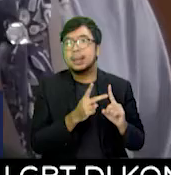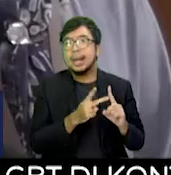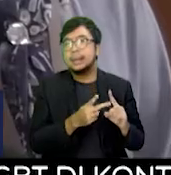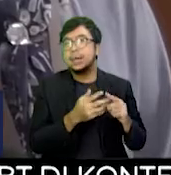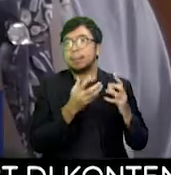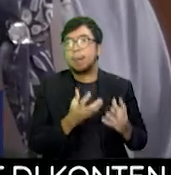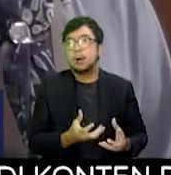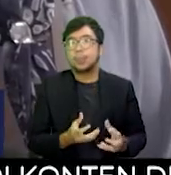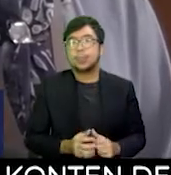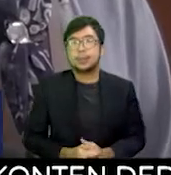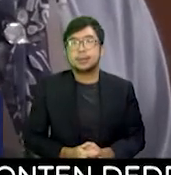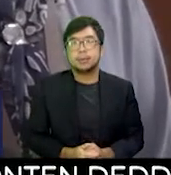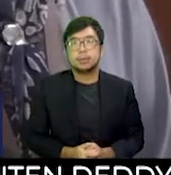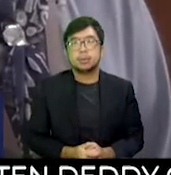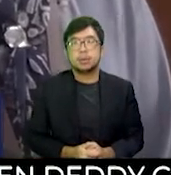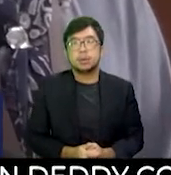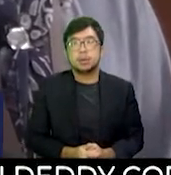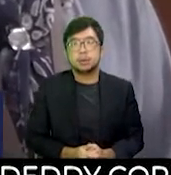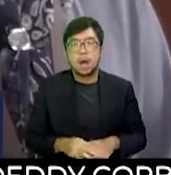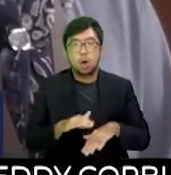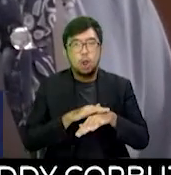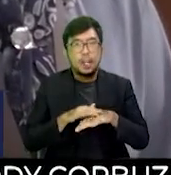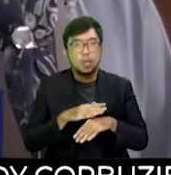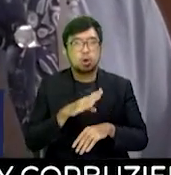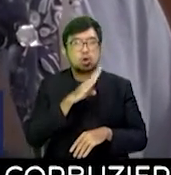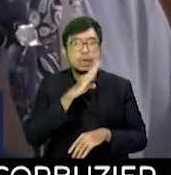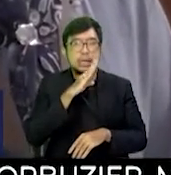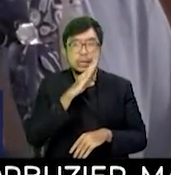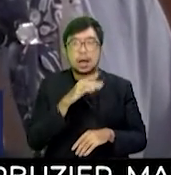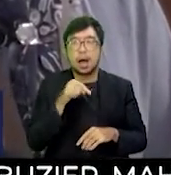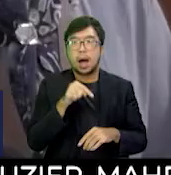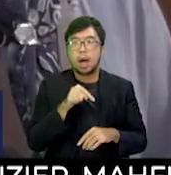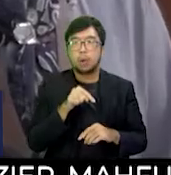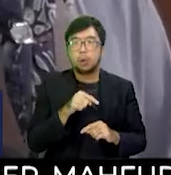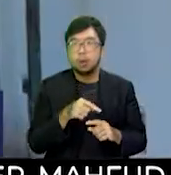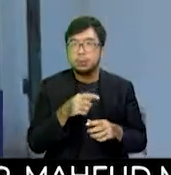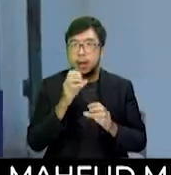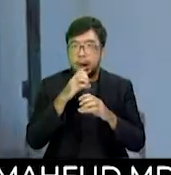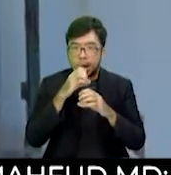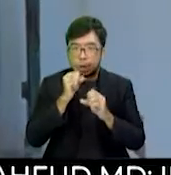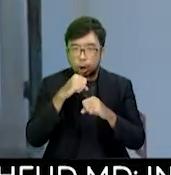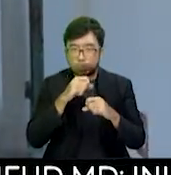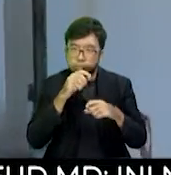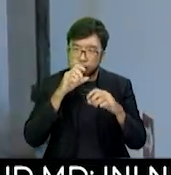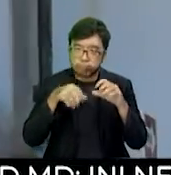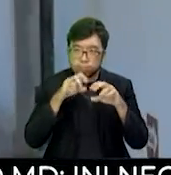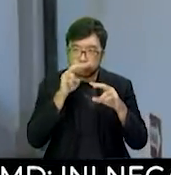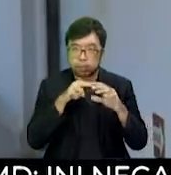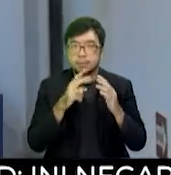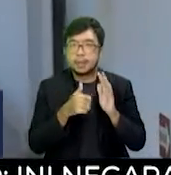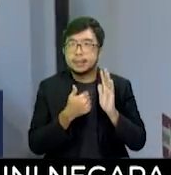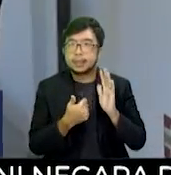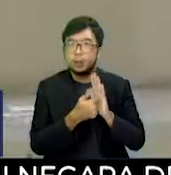gejala hepatitis tentu ada kuning dan hasil lab yang mendukung ke arah itu. Sebelumnya pihak RSUP Adam